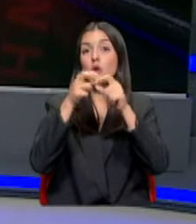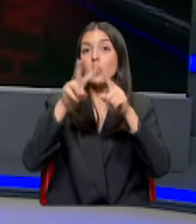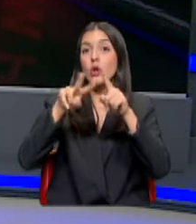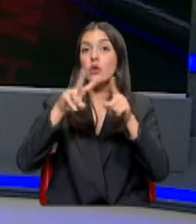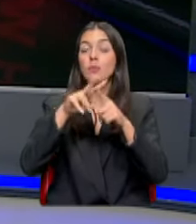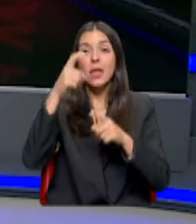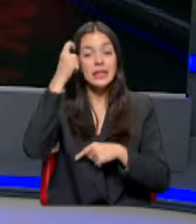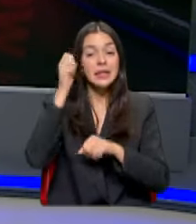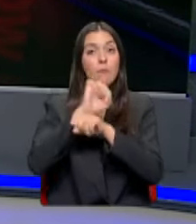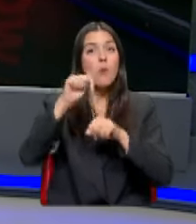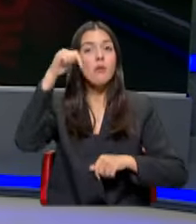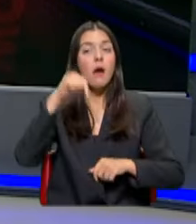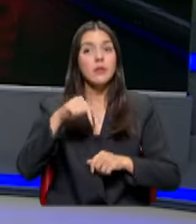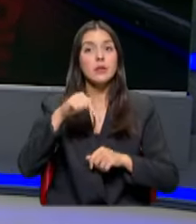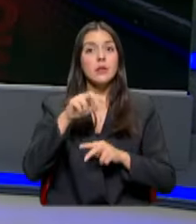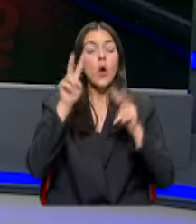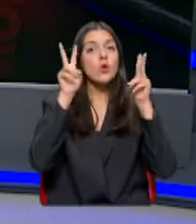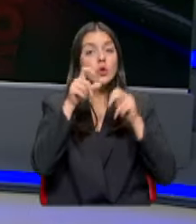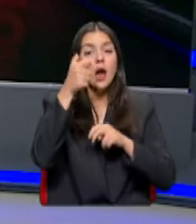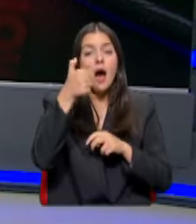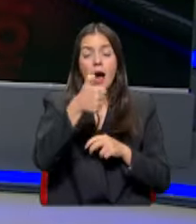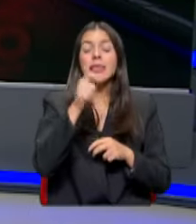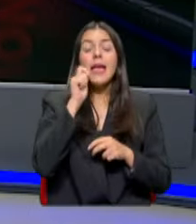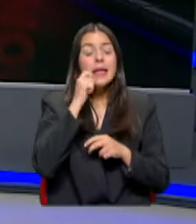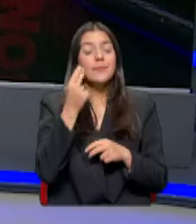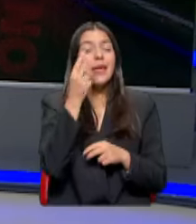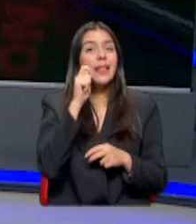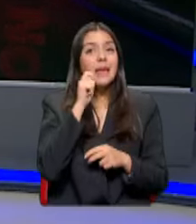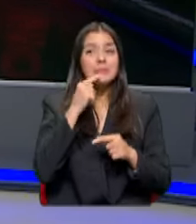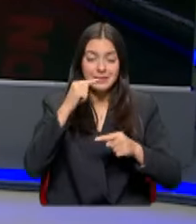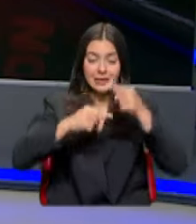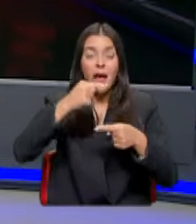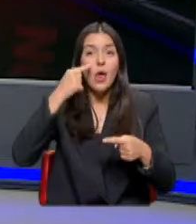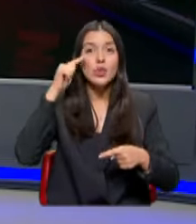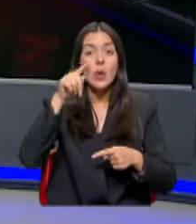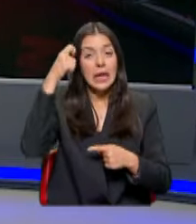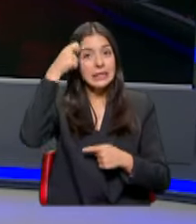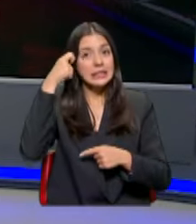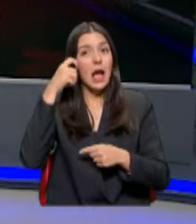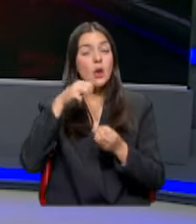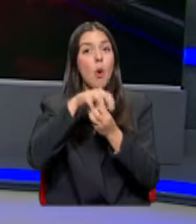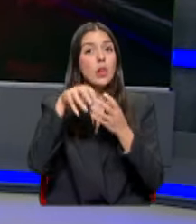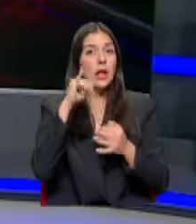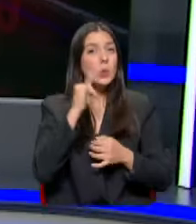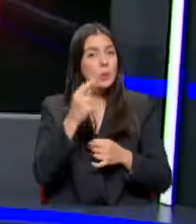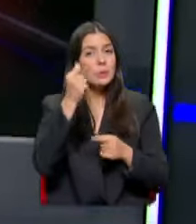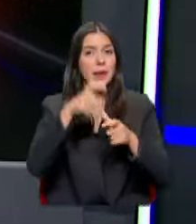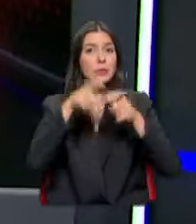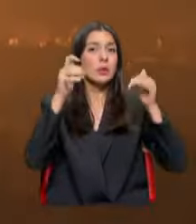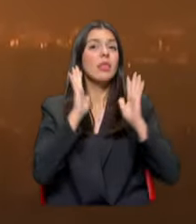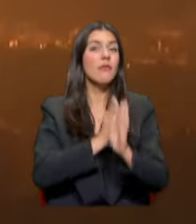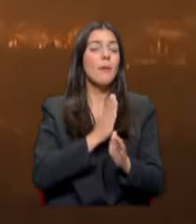bombaları altında, söz konusu 6 Ekim'in 7 Ekim'in yıl dönümünde İsrail vahşeti artarak devam ediyor.